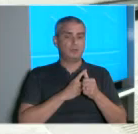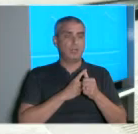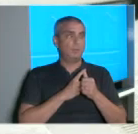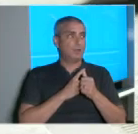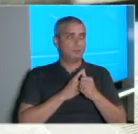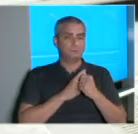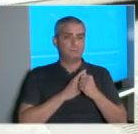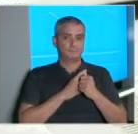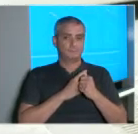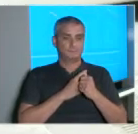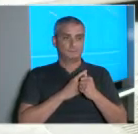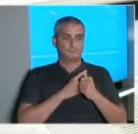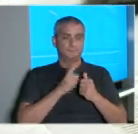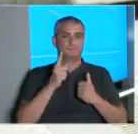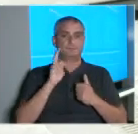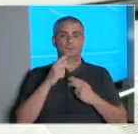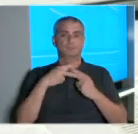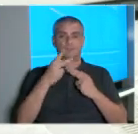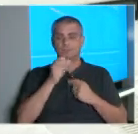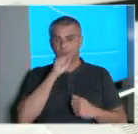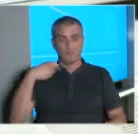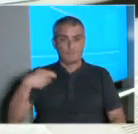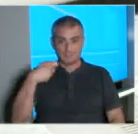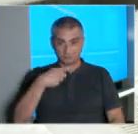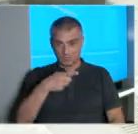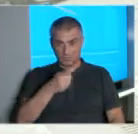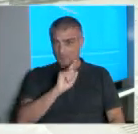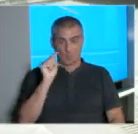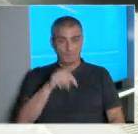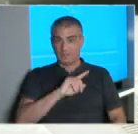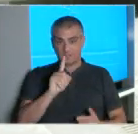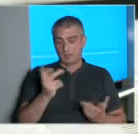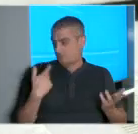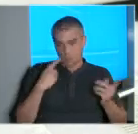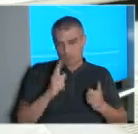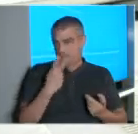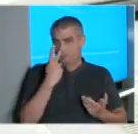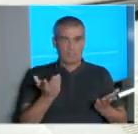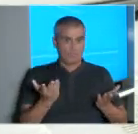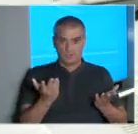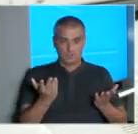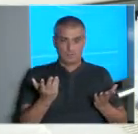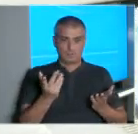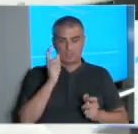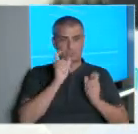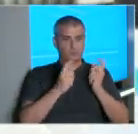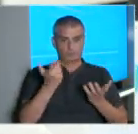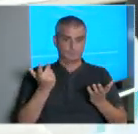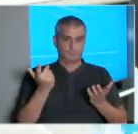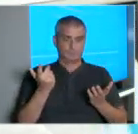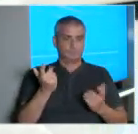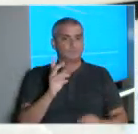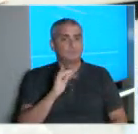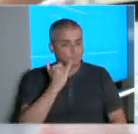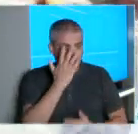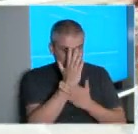שעברו את השואה, סקנים שהפנסיה שלהם לא מגיעה. אני לא צריך לראות כאן אנשים, אתה יודע, פושטי יד.